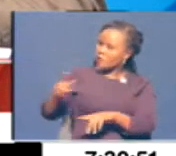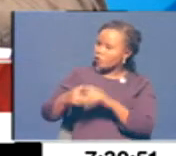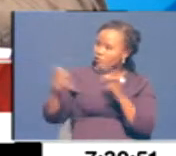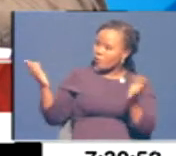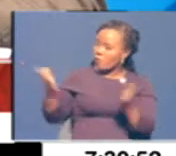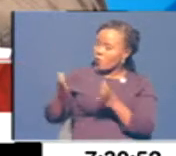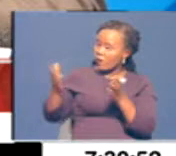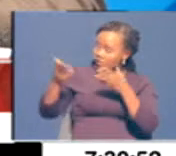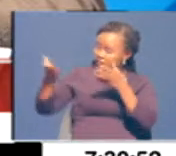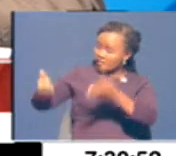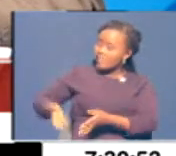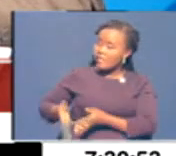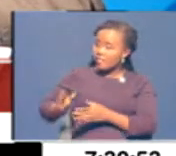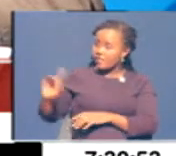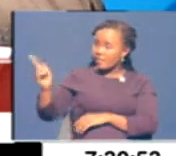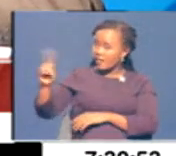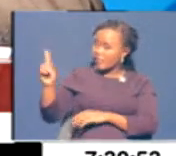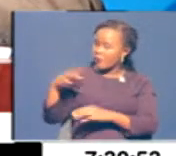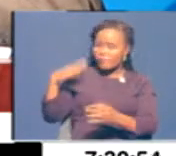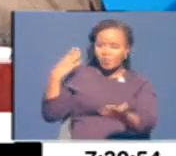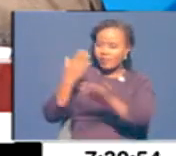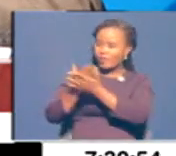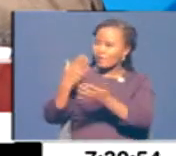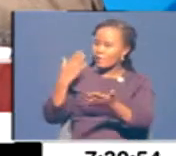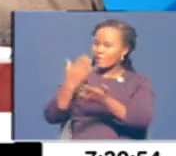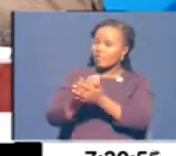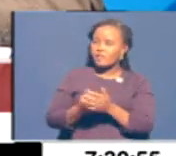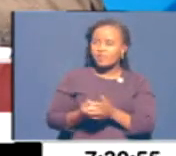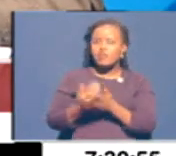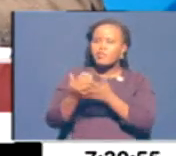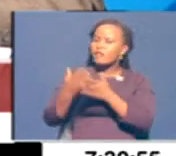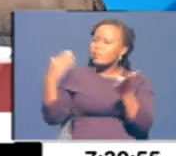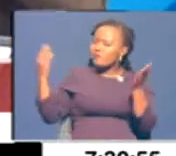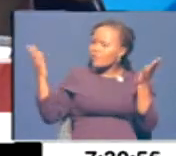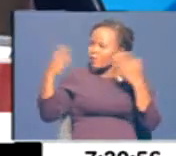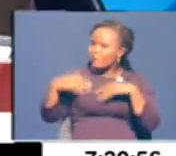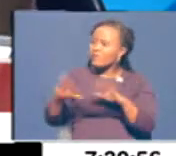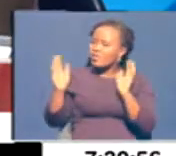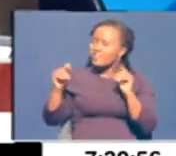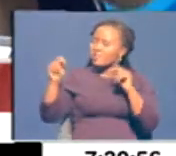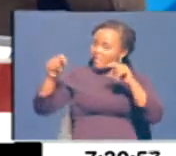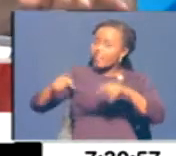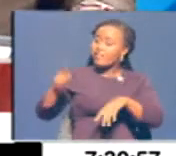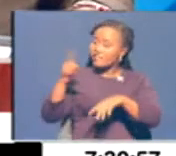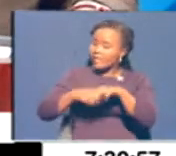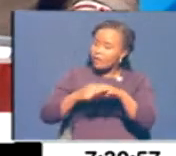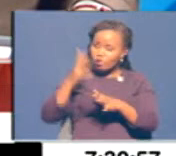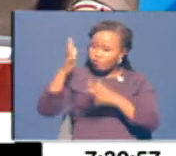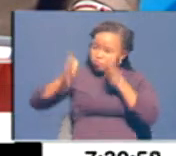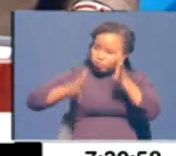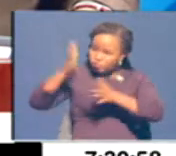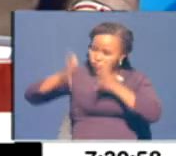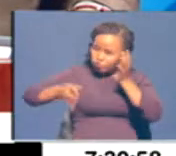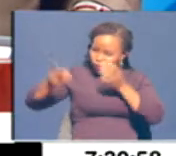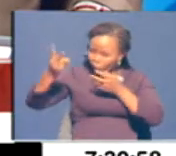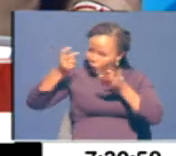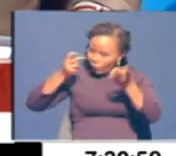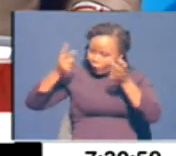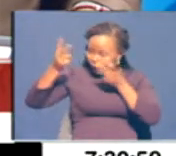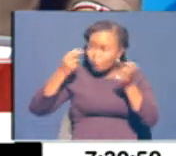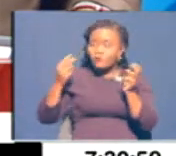hapa jijini Nairobi. Tunasema shukrani sana. Kabla sijaondoka ndani ya studio, umefikia wakati wa kuingia darasani na mwalimu Gatonye, na